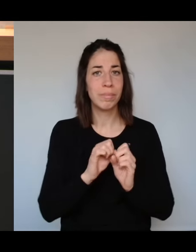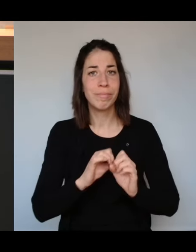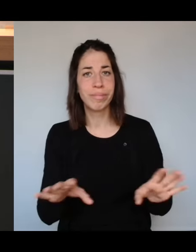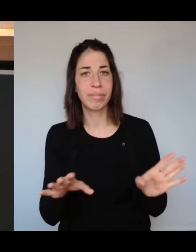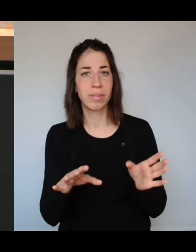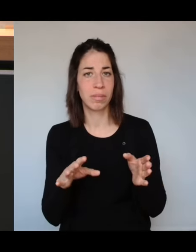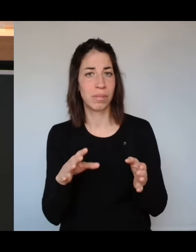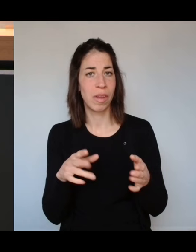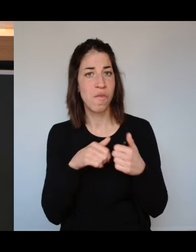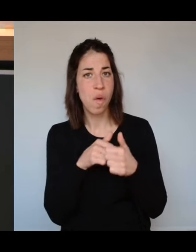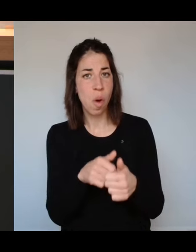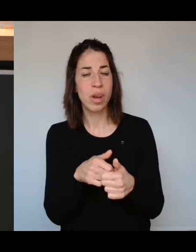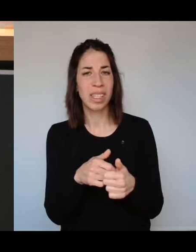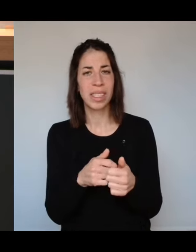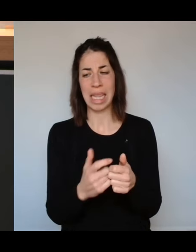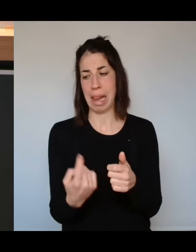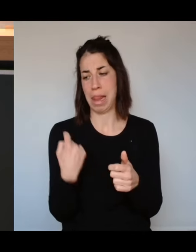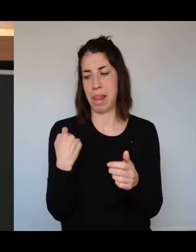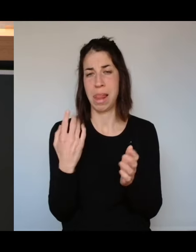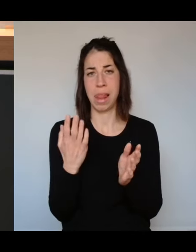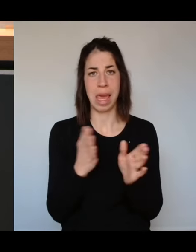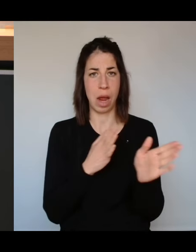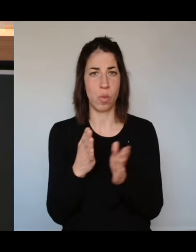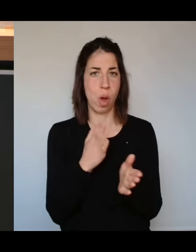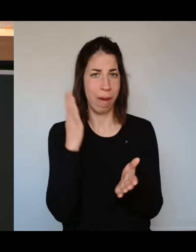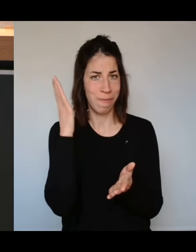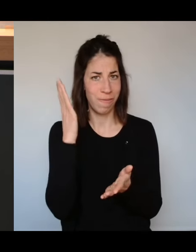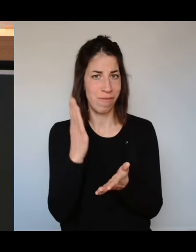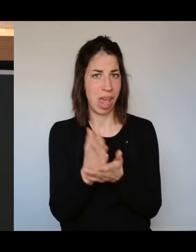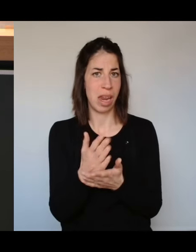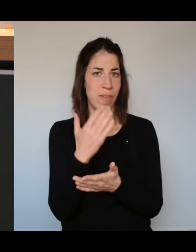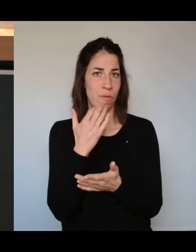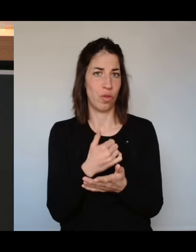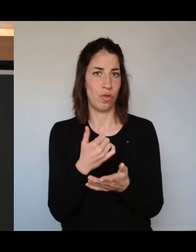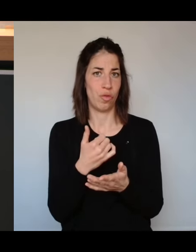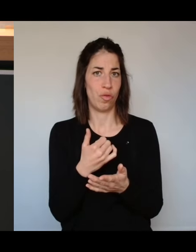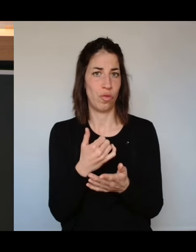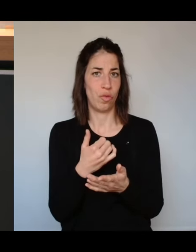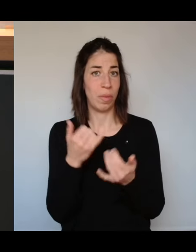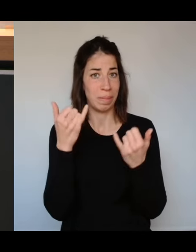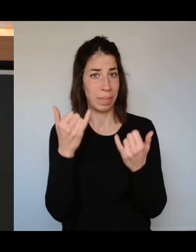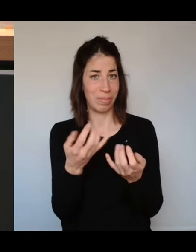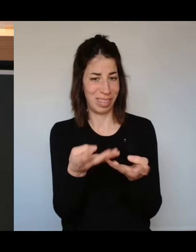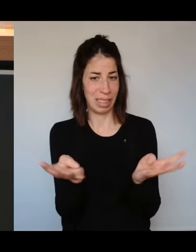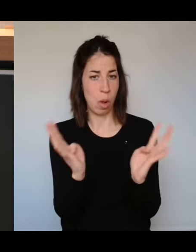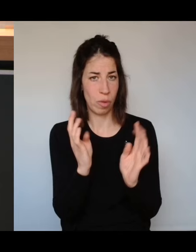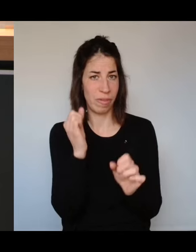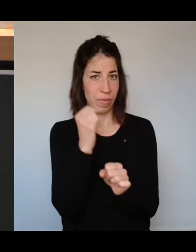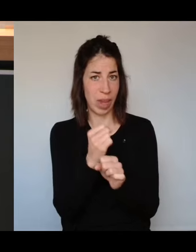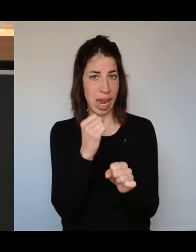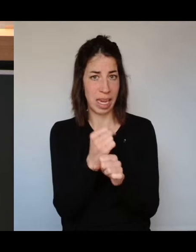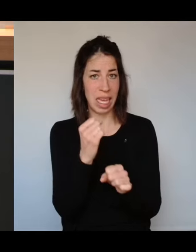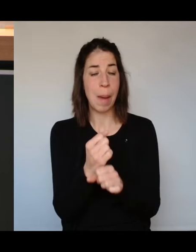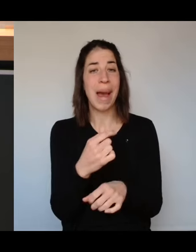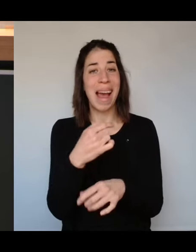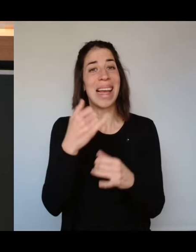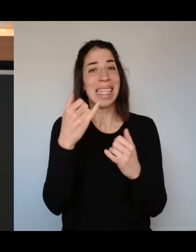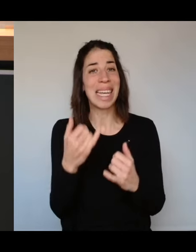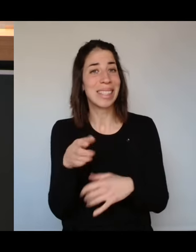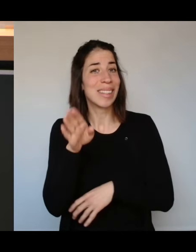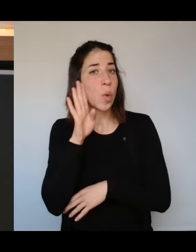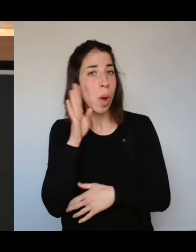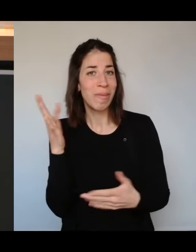hat man gehört, dass erst im September die Ausschreibung zu Ende kommen wird. Also erst große Töne